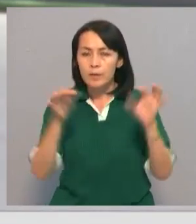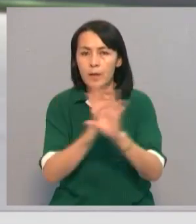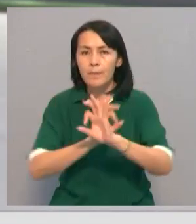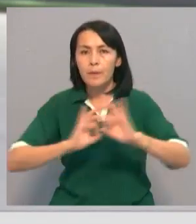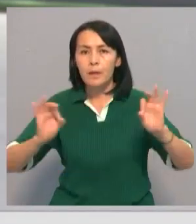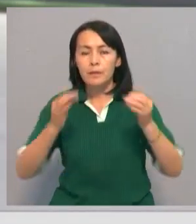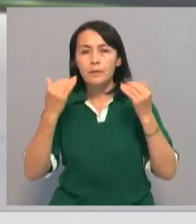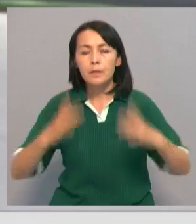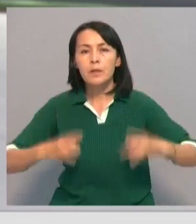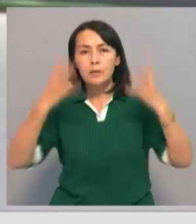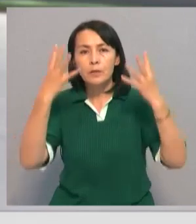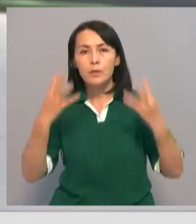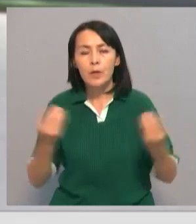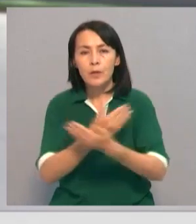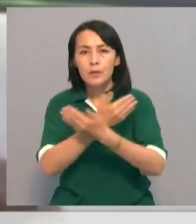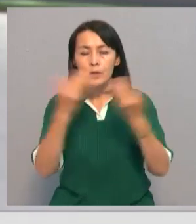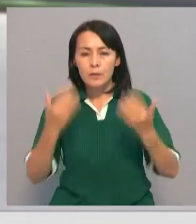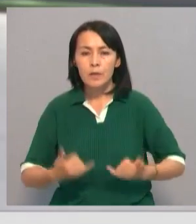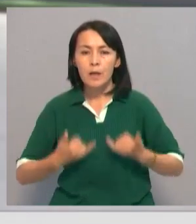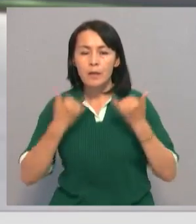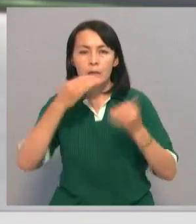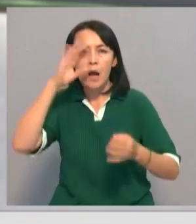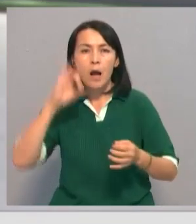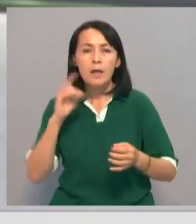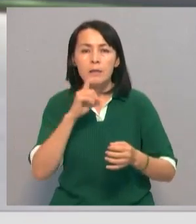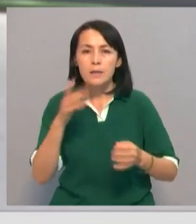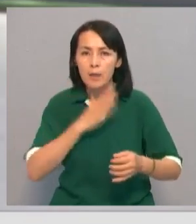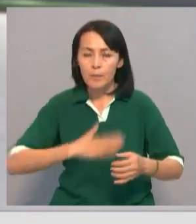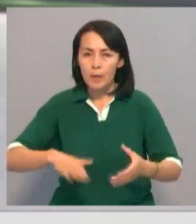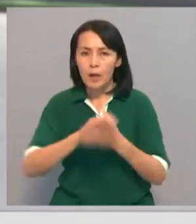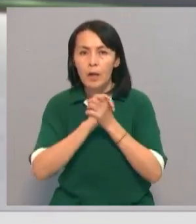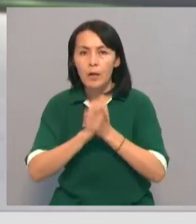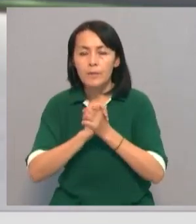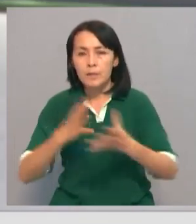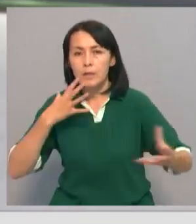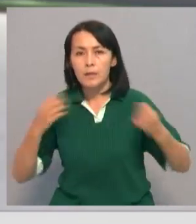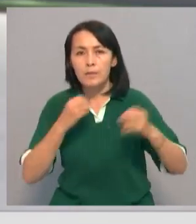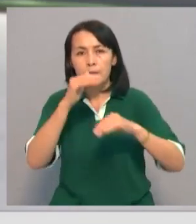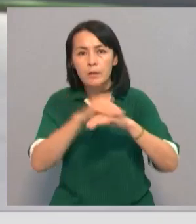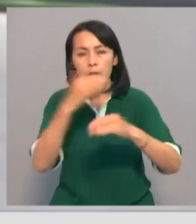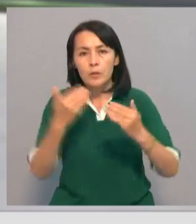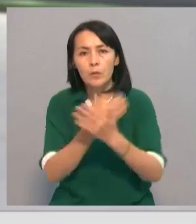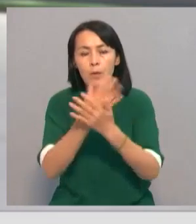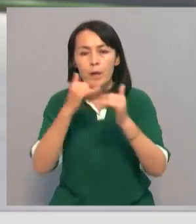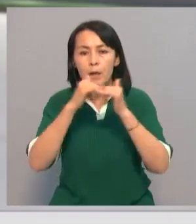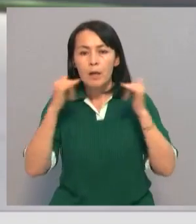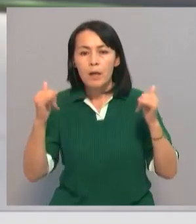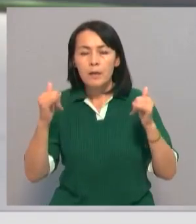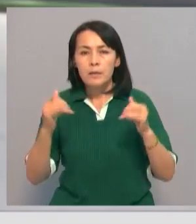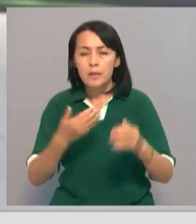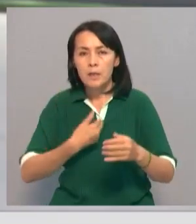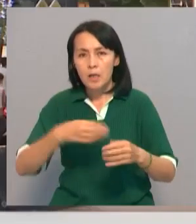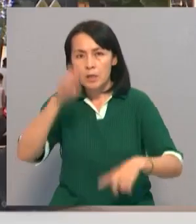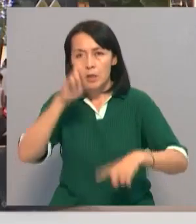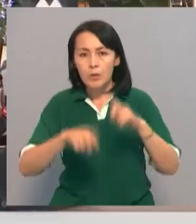прекраснее. В этот праздничный день от всей души желаю всем казахстанцам благополучия, здоровья, добра и новых свершений, процветания